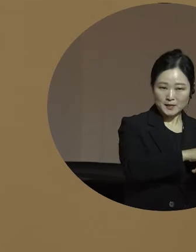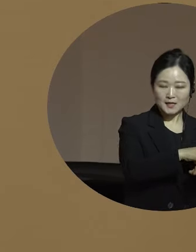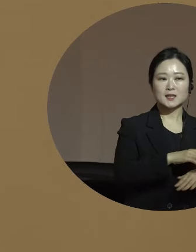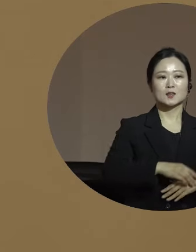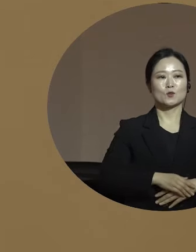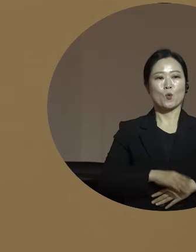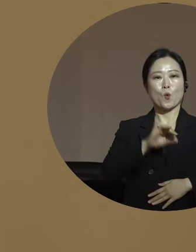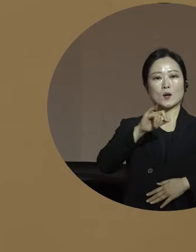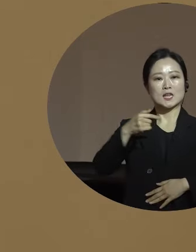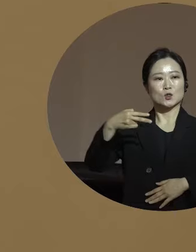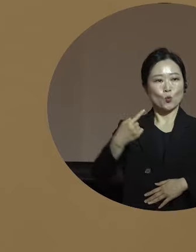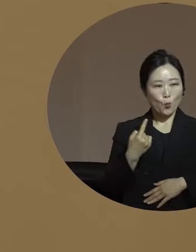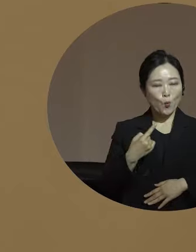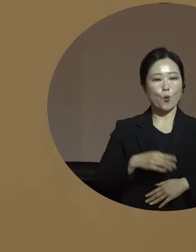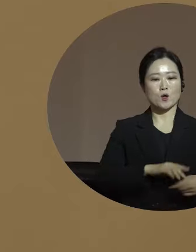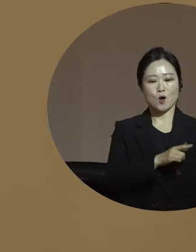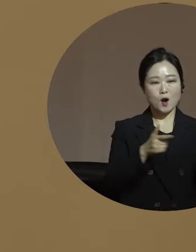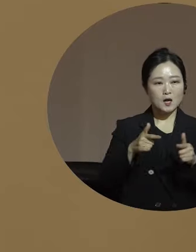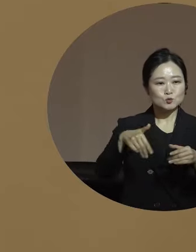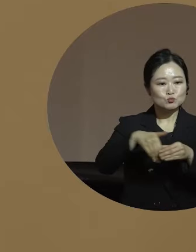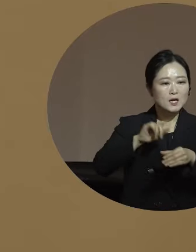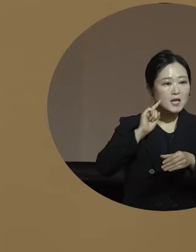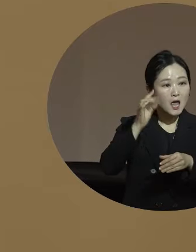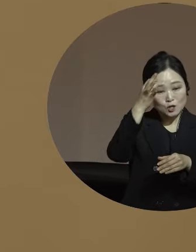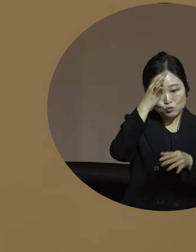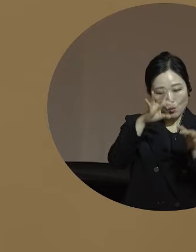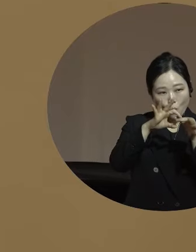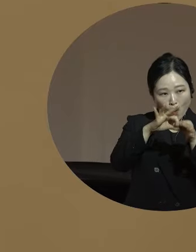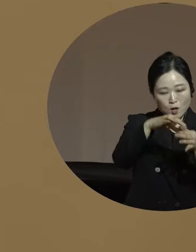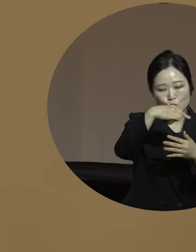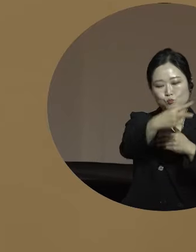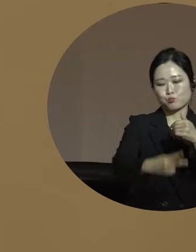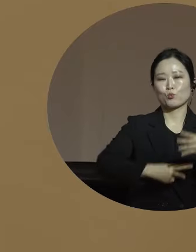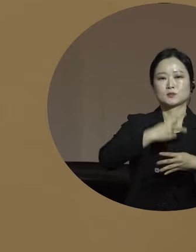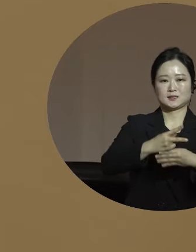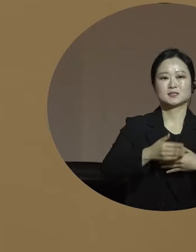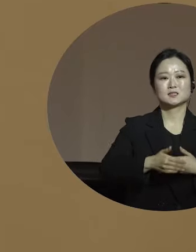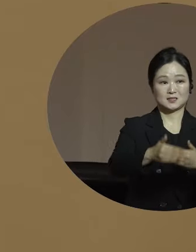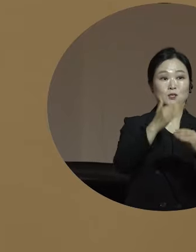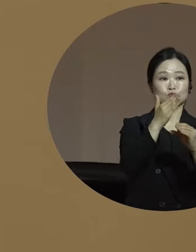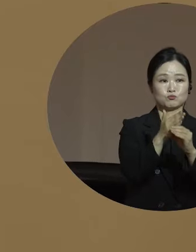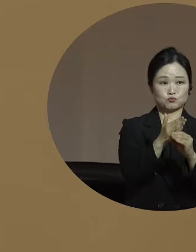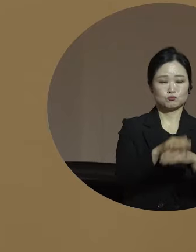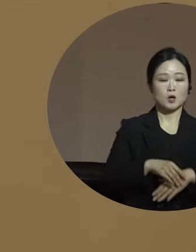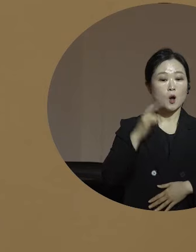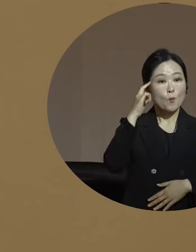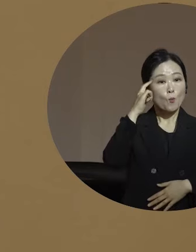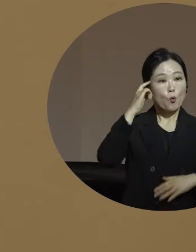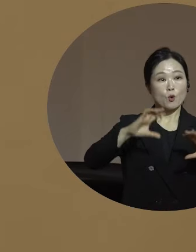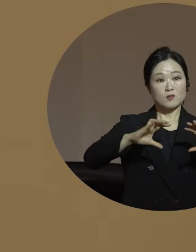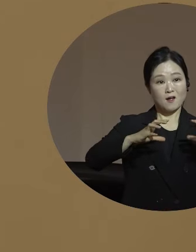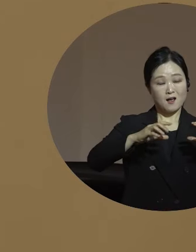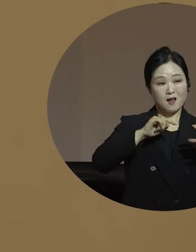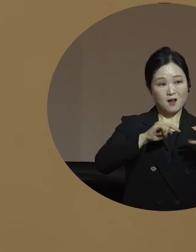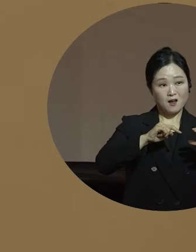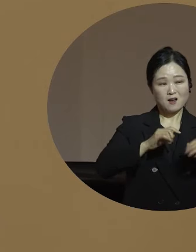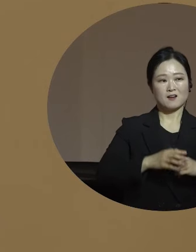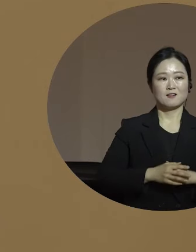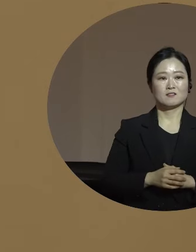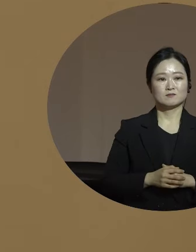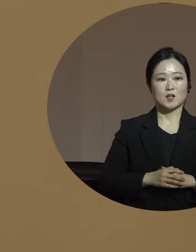관련 문화예술 교육과 관련된 프로젝트를 진행하고 있습니다. 몽골의 경우에는 특히